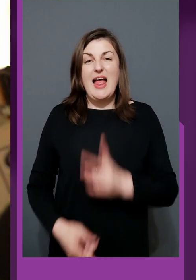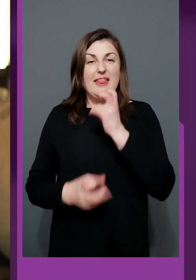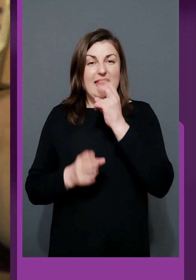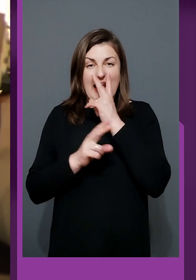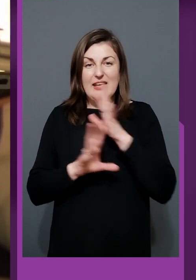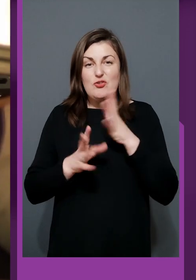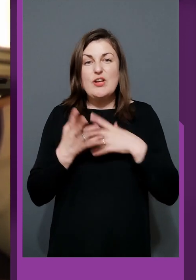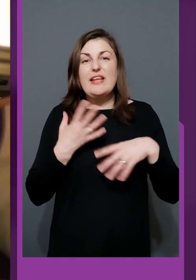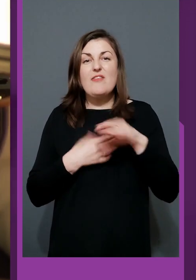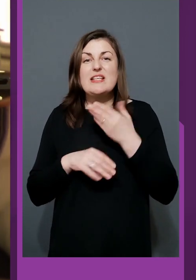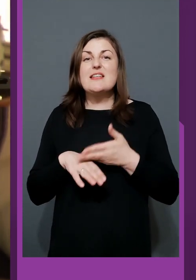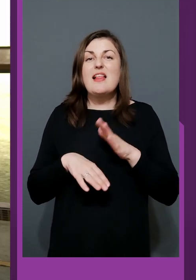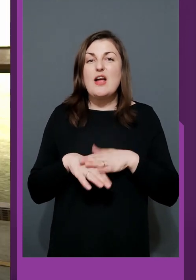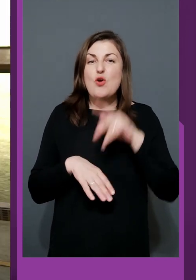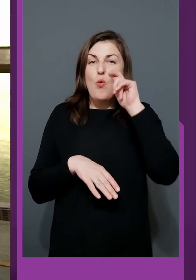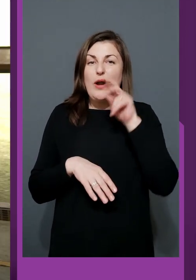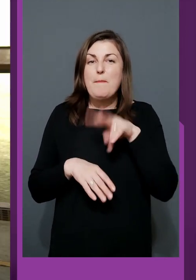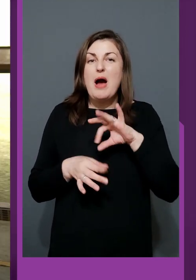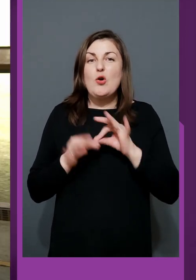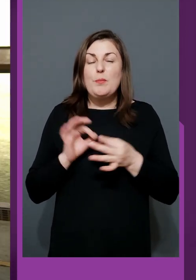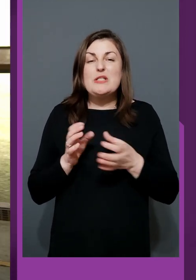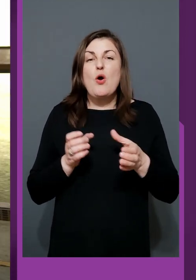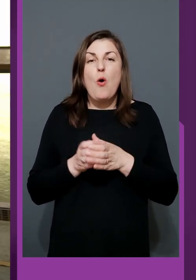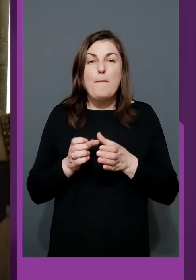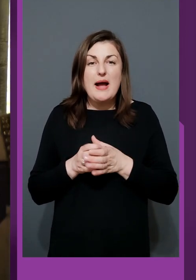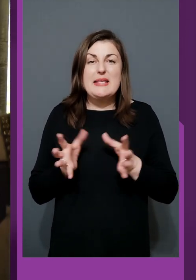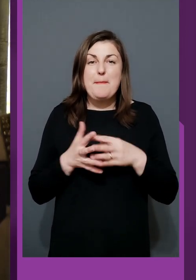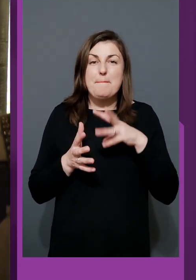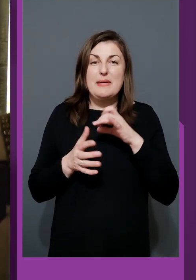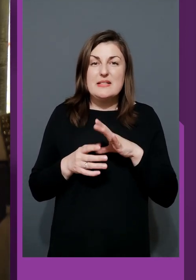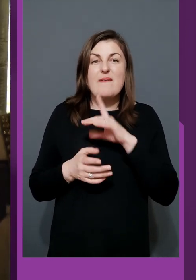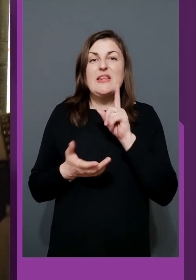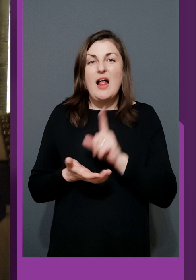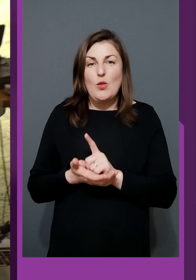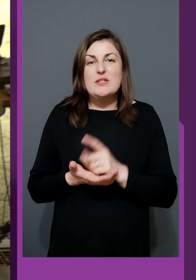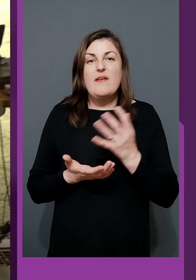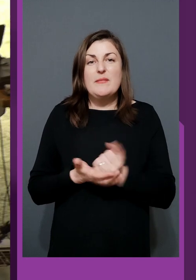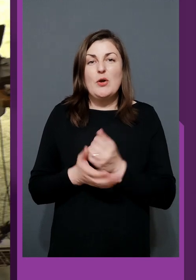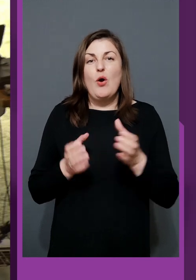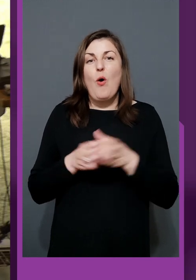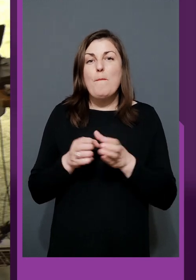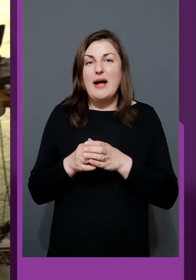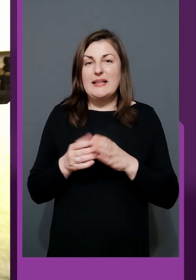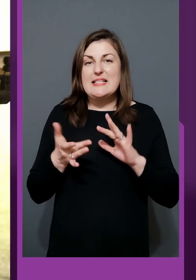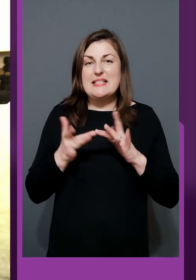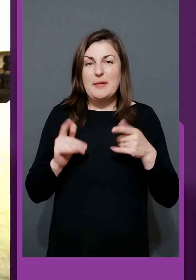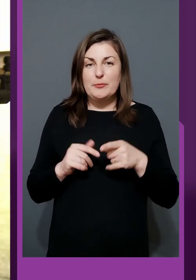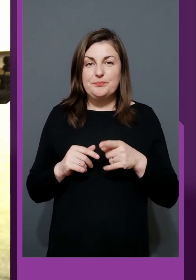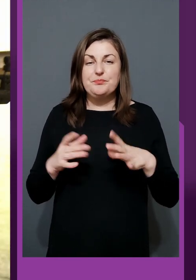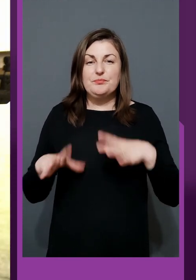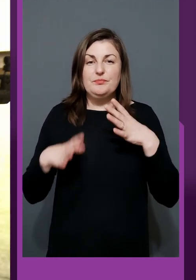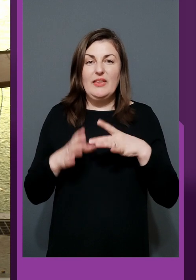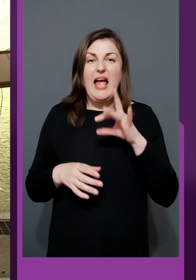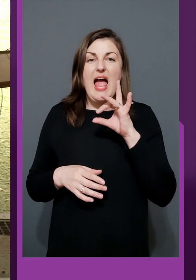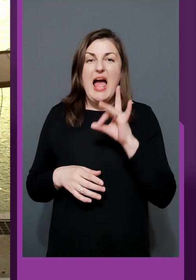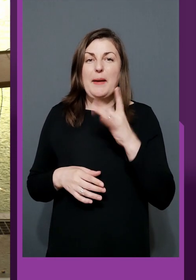Не дивлячись на всі складнощі український паралімпійській команді мікст вдалося вибороти командне срібло у вправі